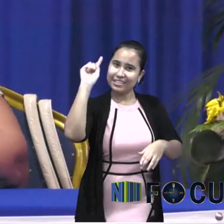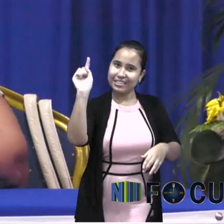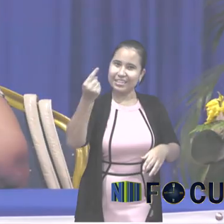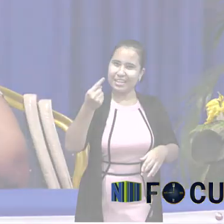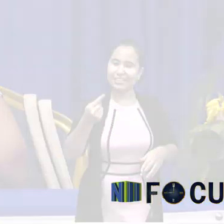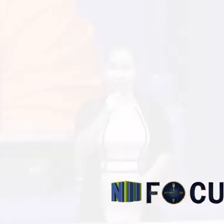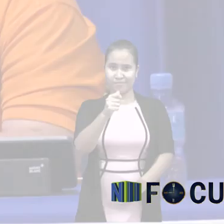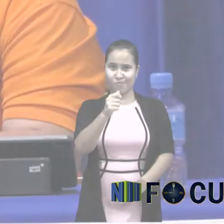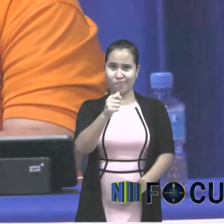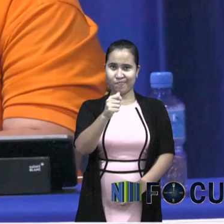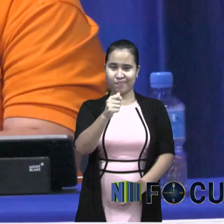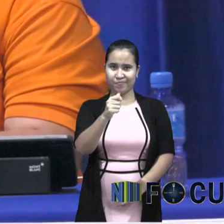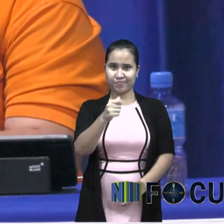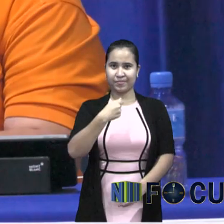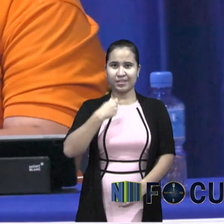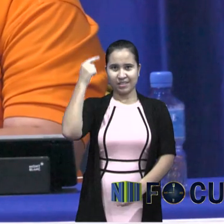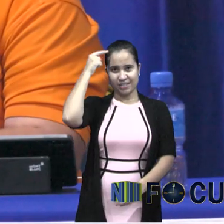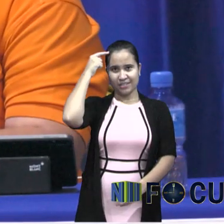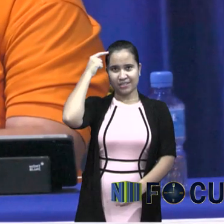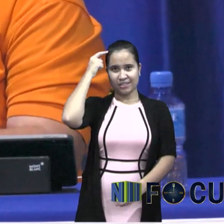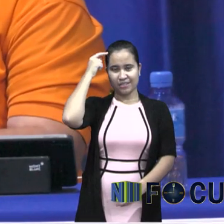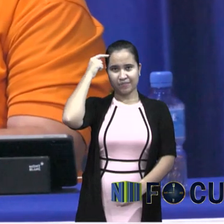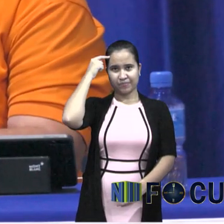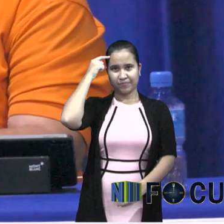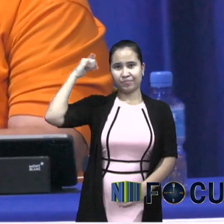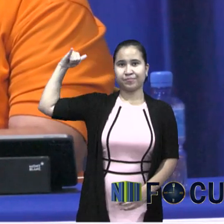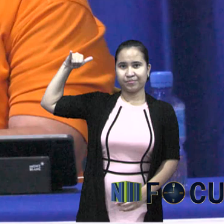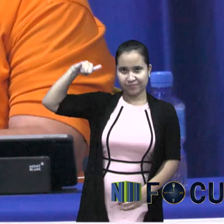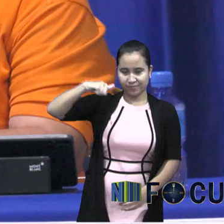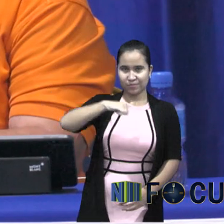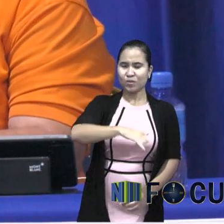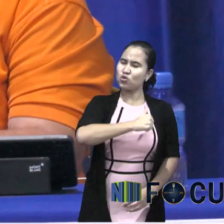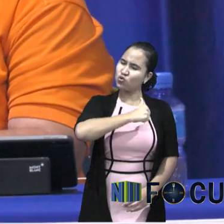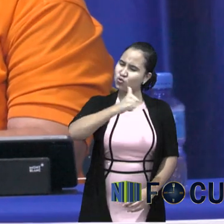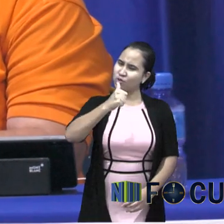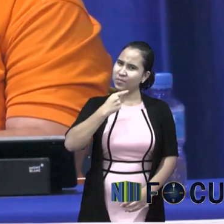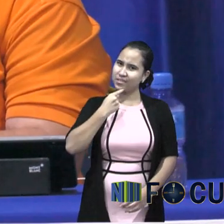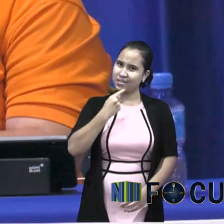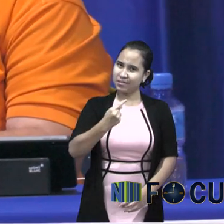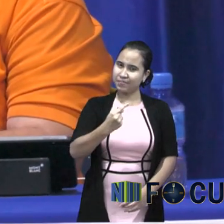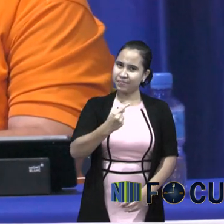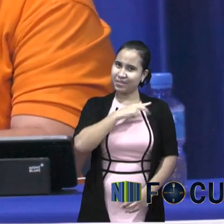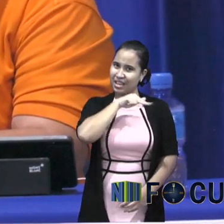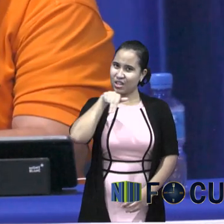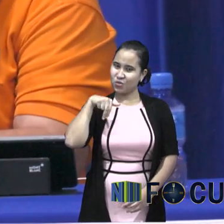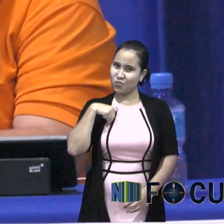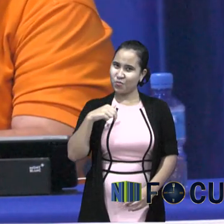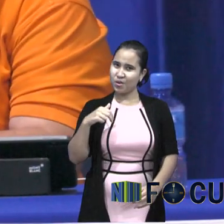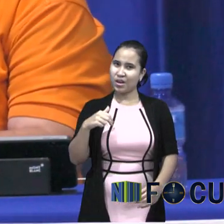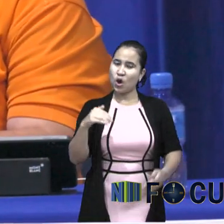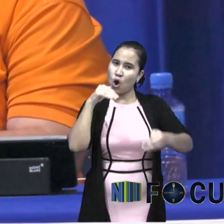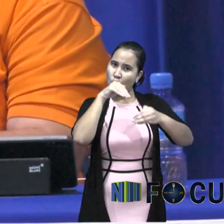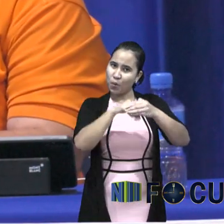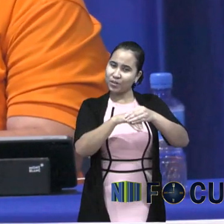kinderen. Ik denk dat in het kader van repatriëring het goed is om te zeggen dat wij misschien een update te